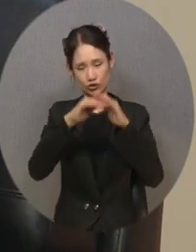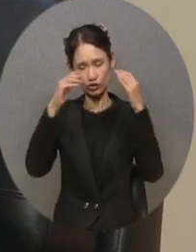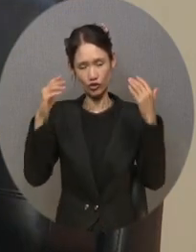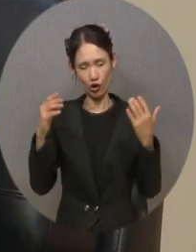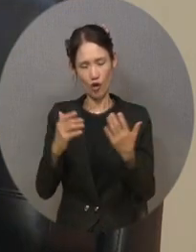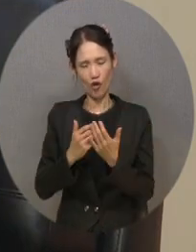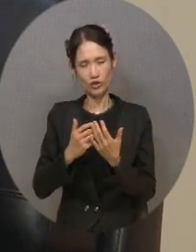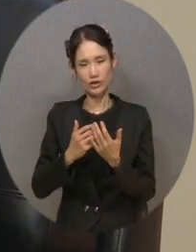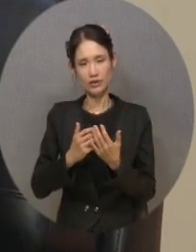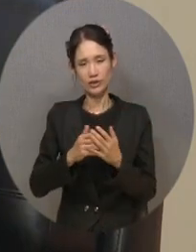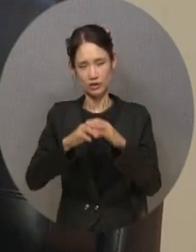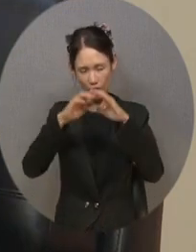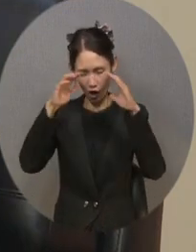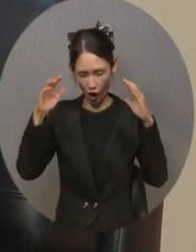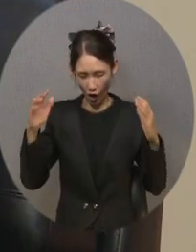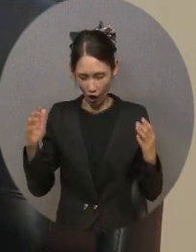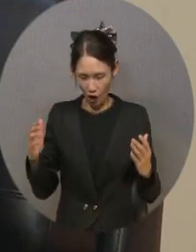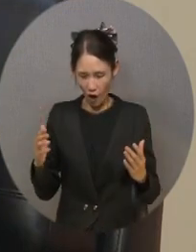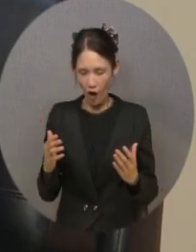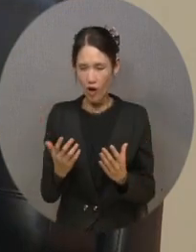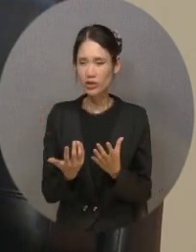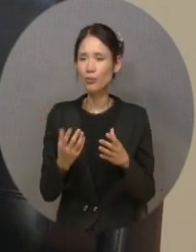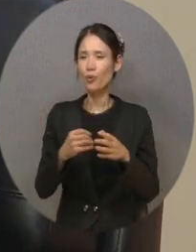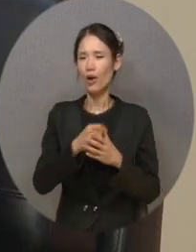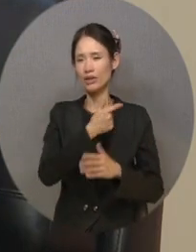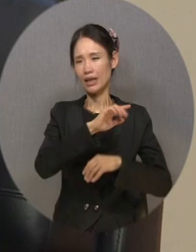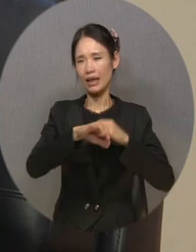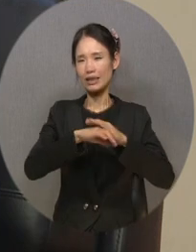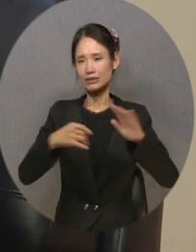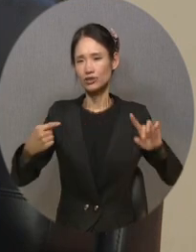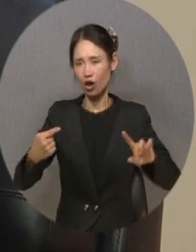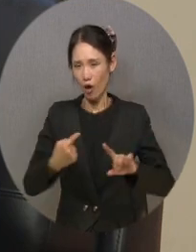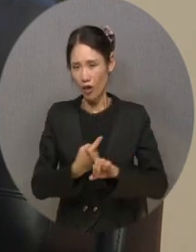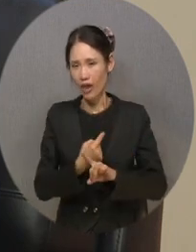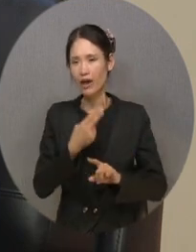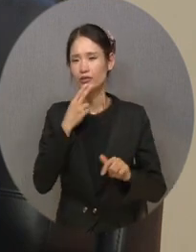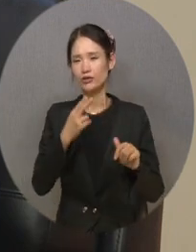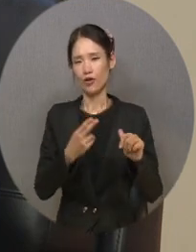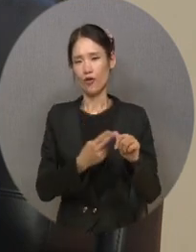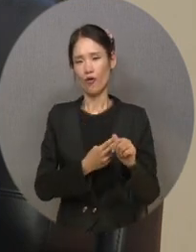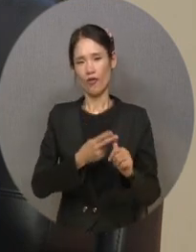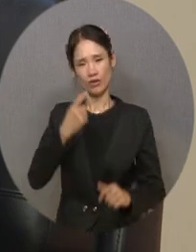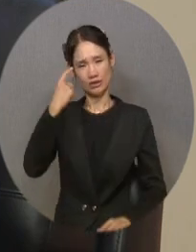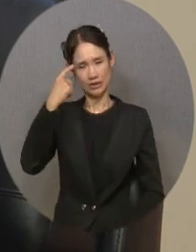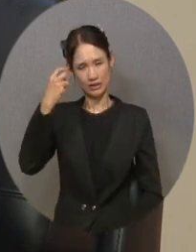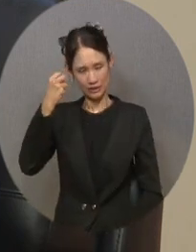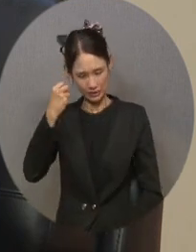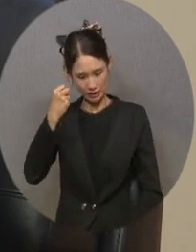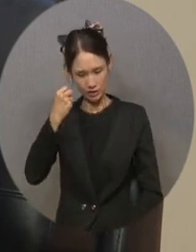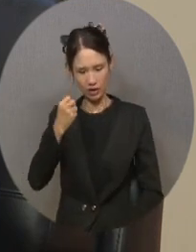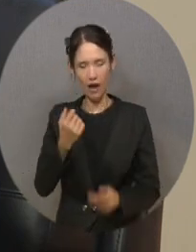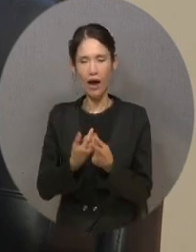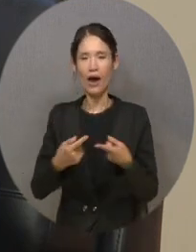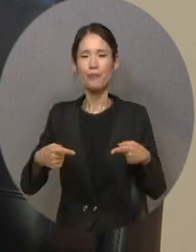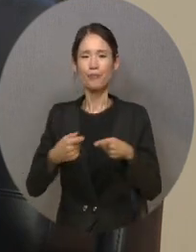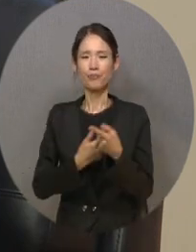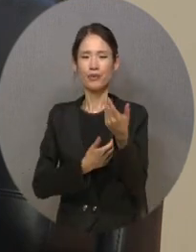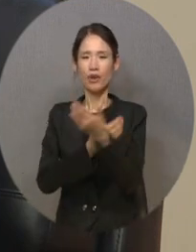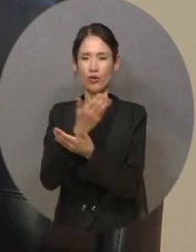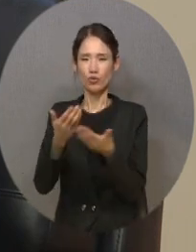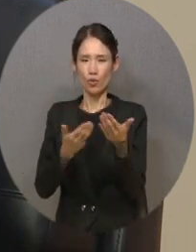어떤 대전환이라는 도전을 가져온다. 이제 이런 인식은 아주 널리 공유되고